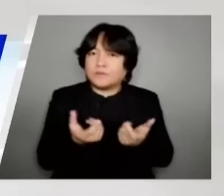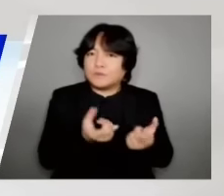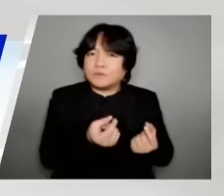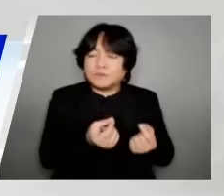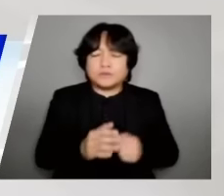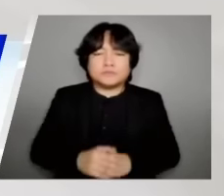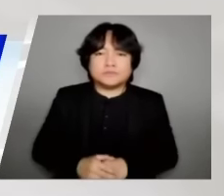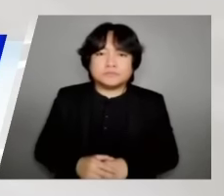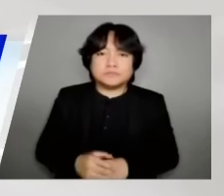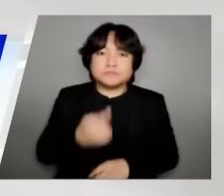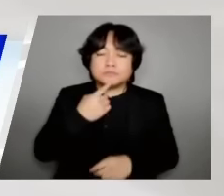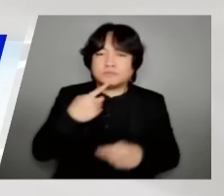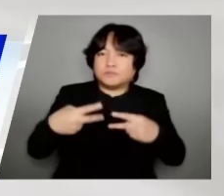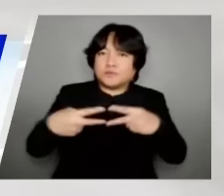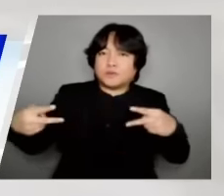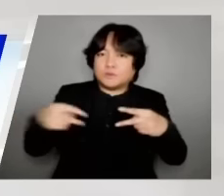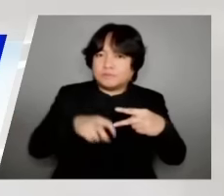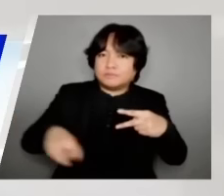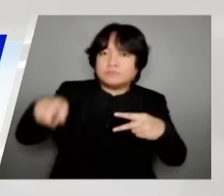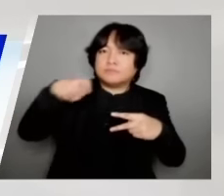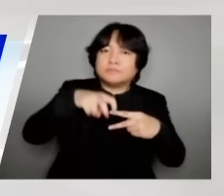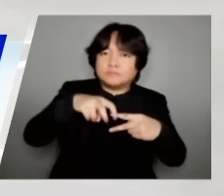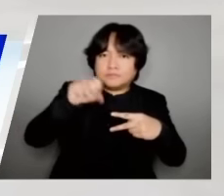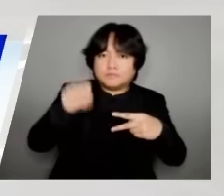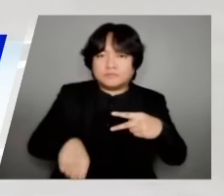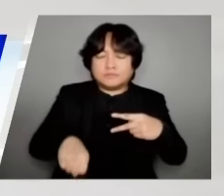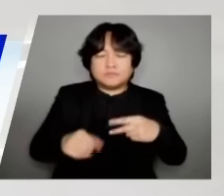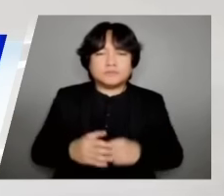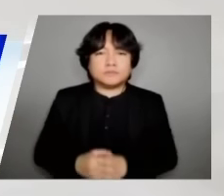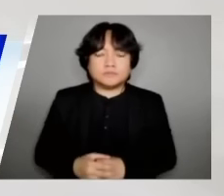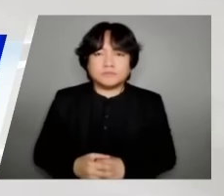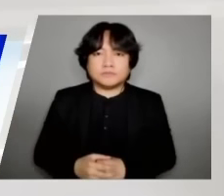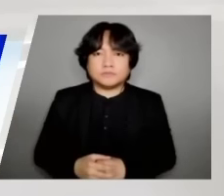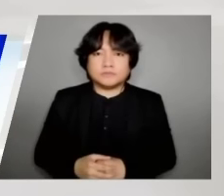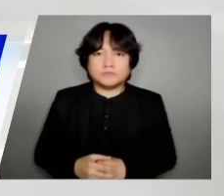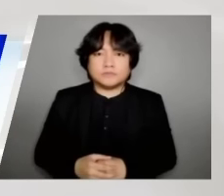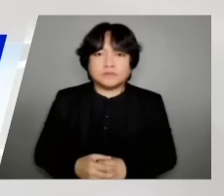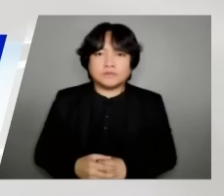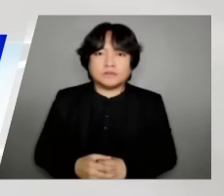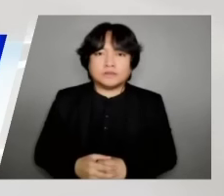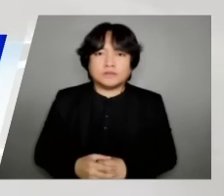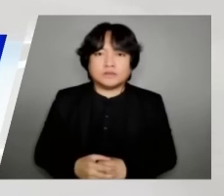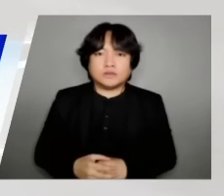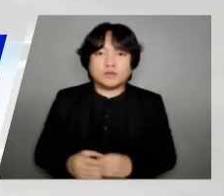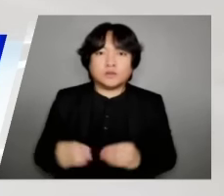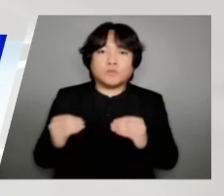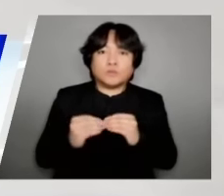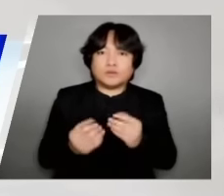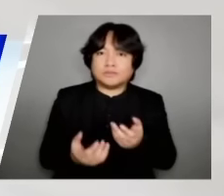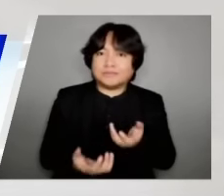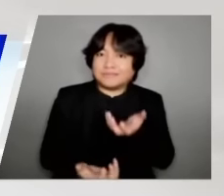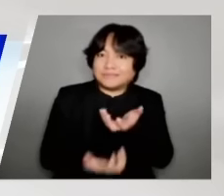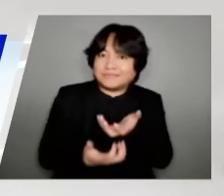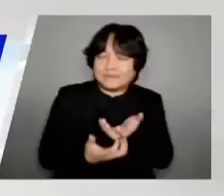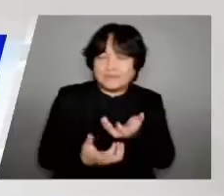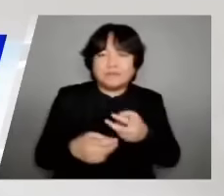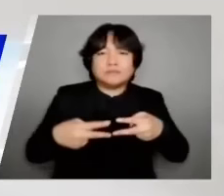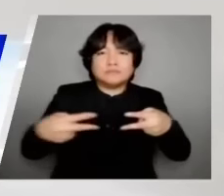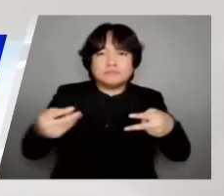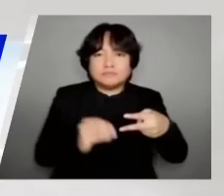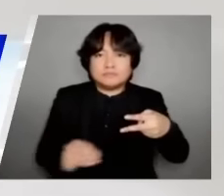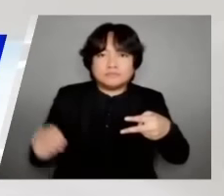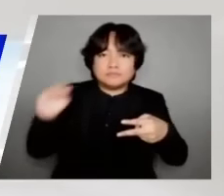taas, tapos yung kalan namin, tinaas na lang namin para makapagluto lang. Ayon sa munisipyo, lubog